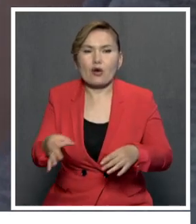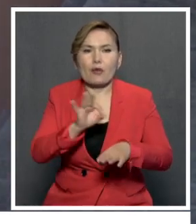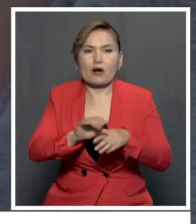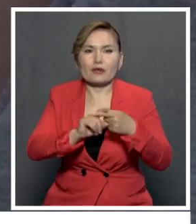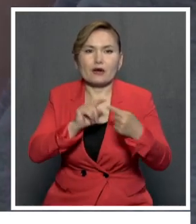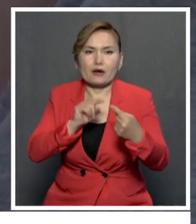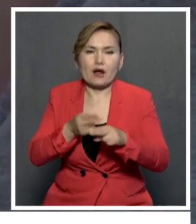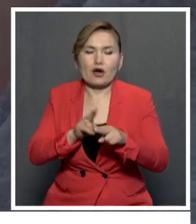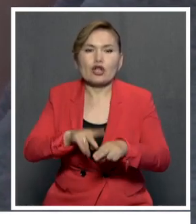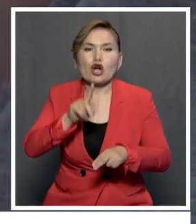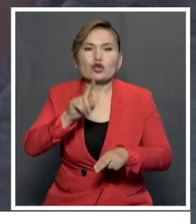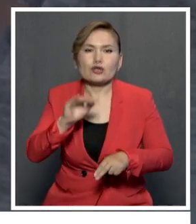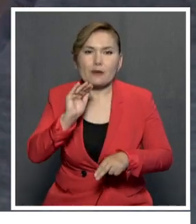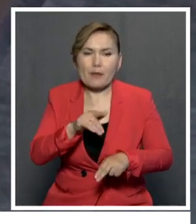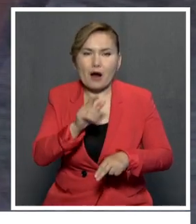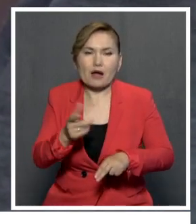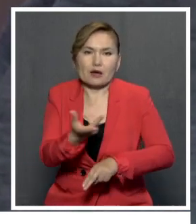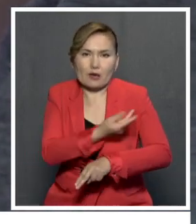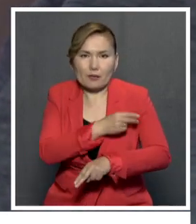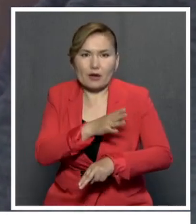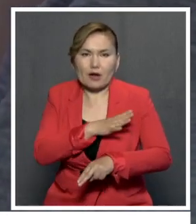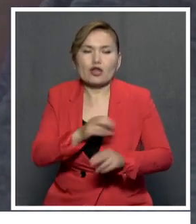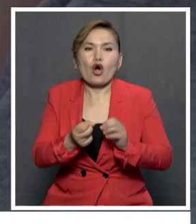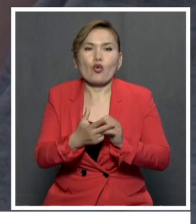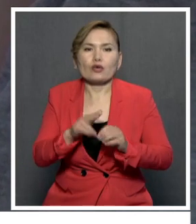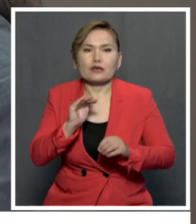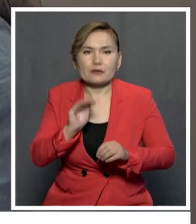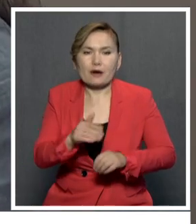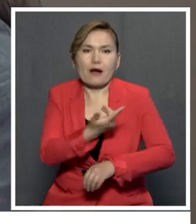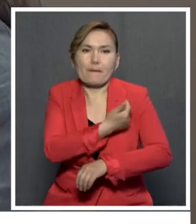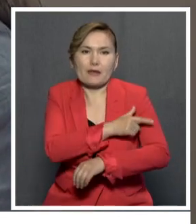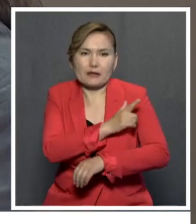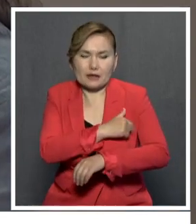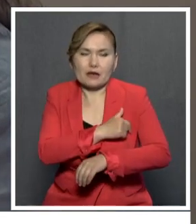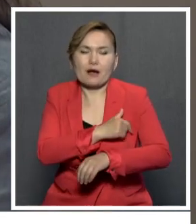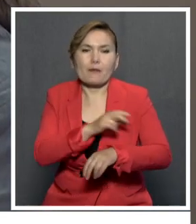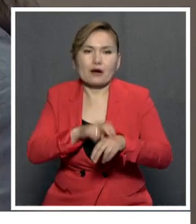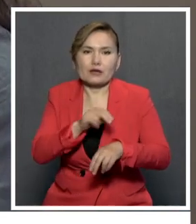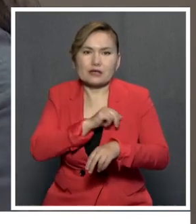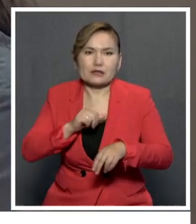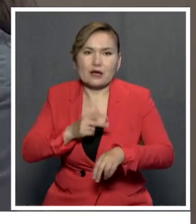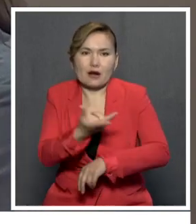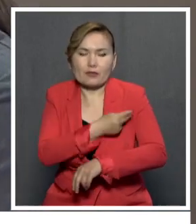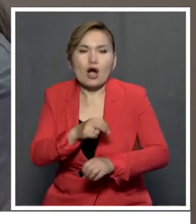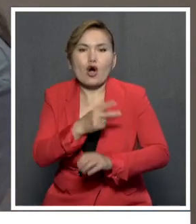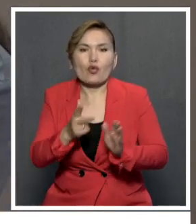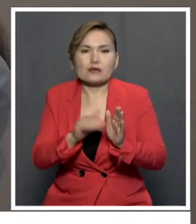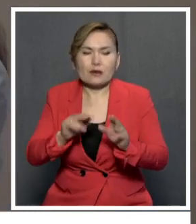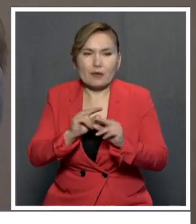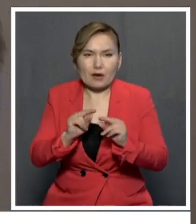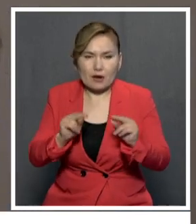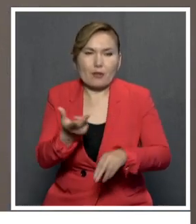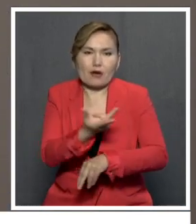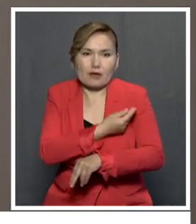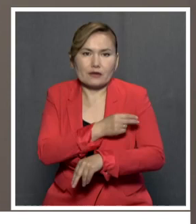қарсы екпені 100 мыңнан астам тұрғын алды. Олардың 13 мыңдайы медицина саласының қызметкерлері болса, 18 мыңнан астамы білім